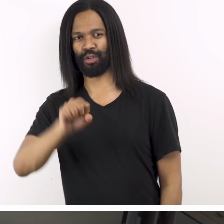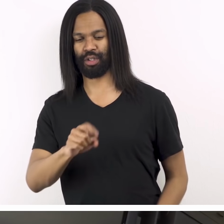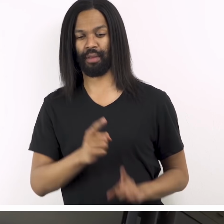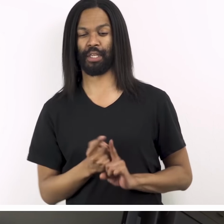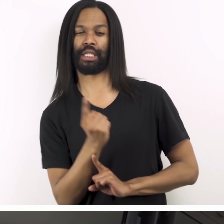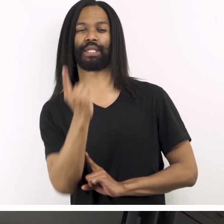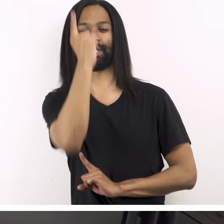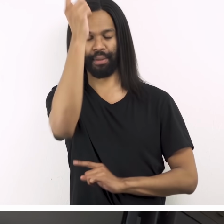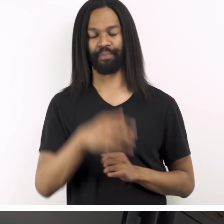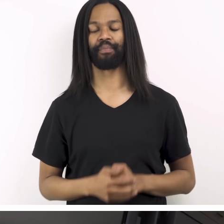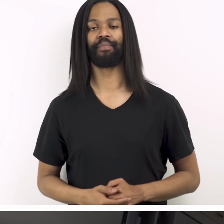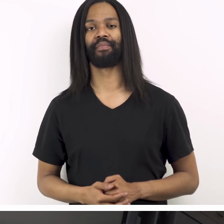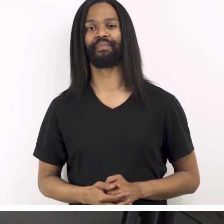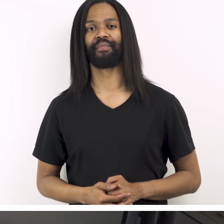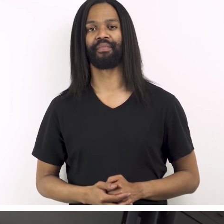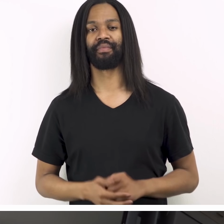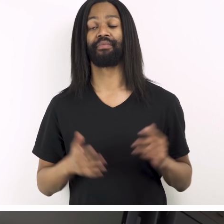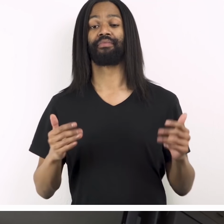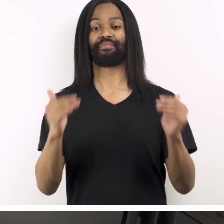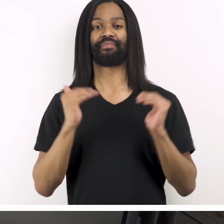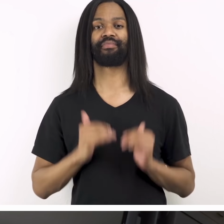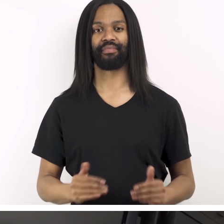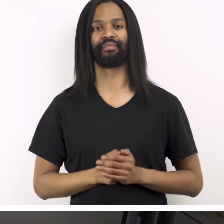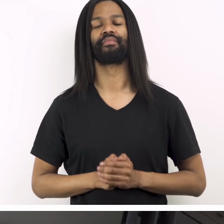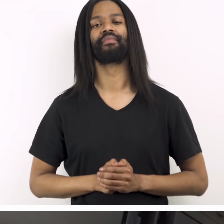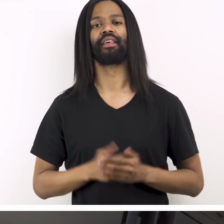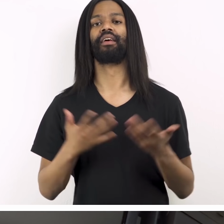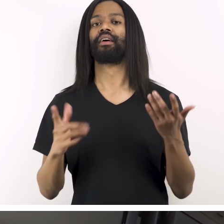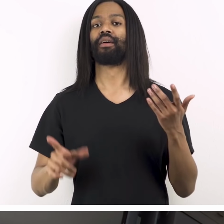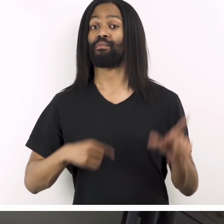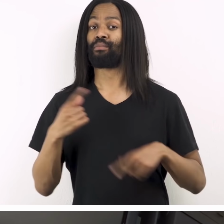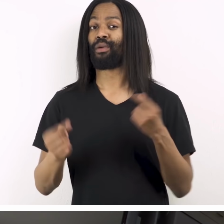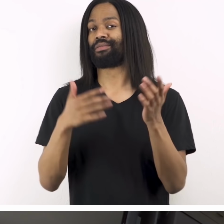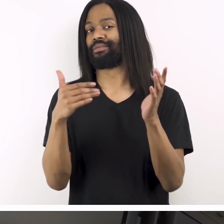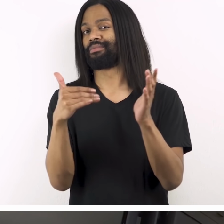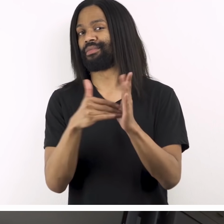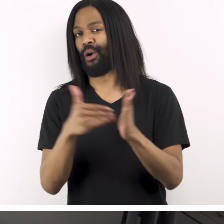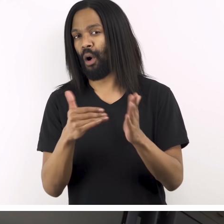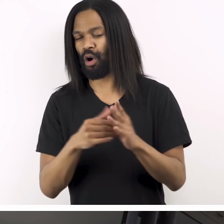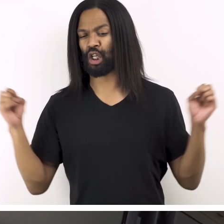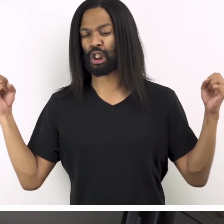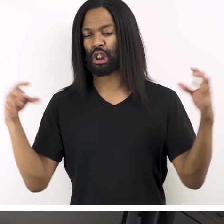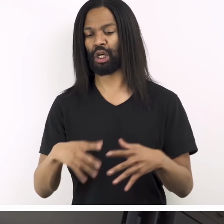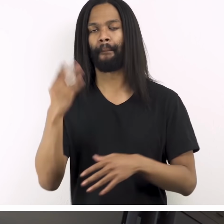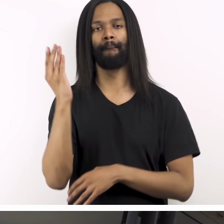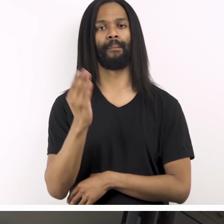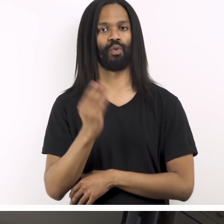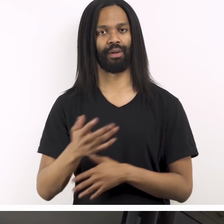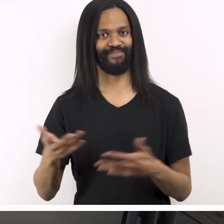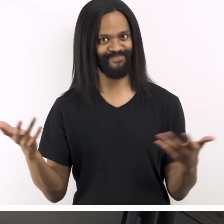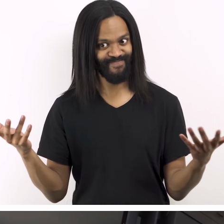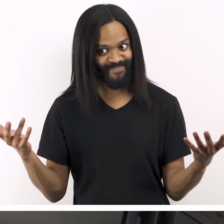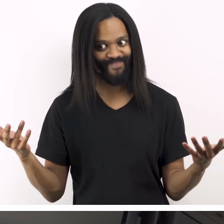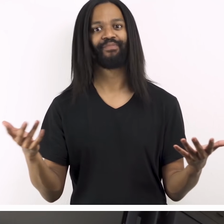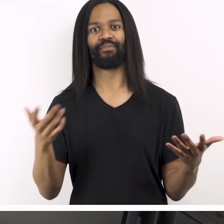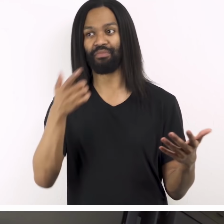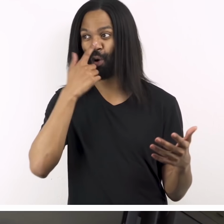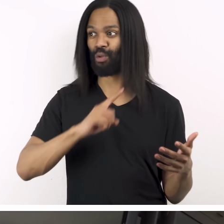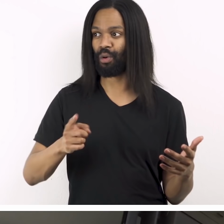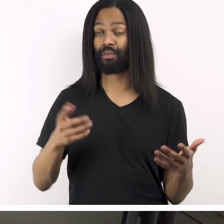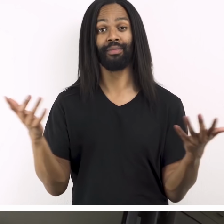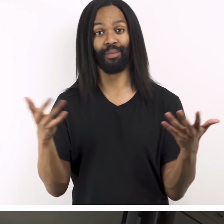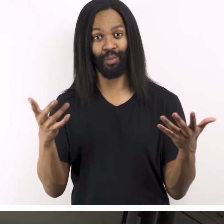allongé. Un autre justement qui fait partie de ceux qui ont besoin d'une forte exposition,